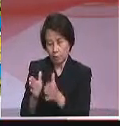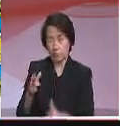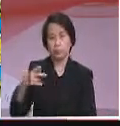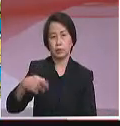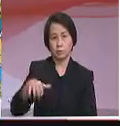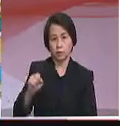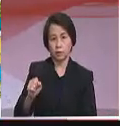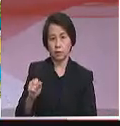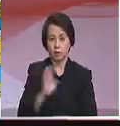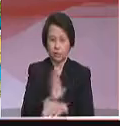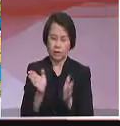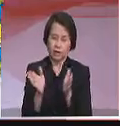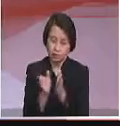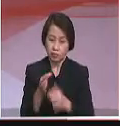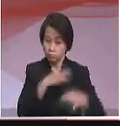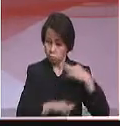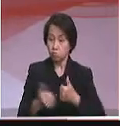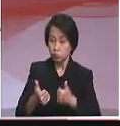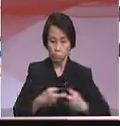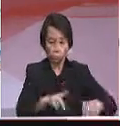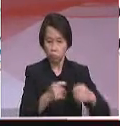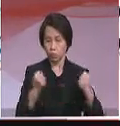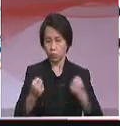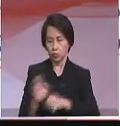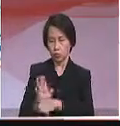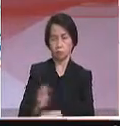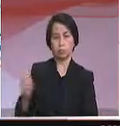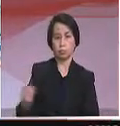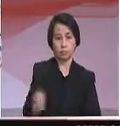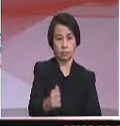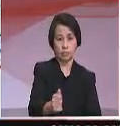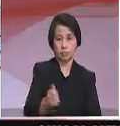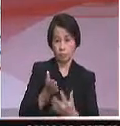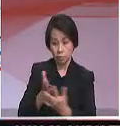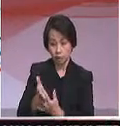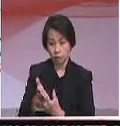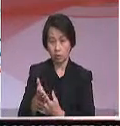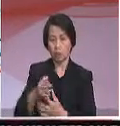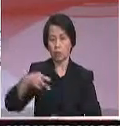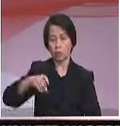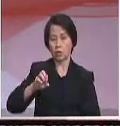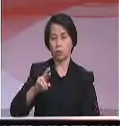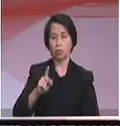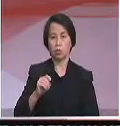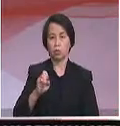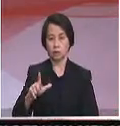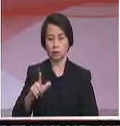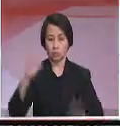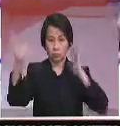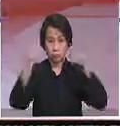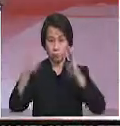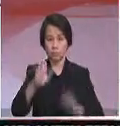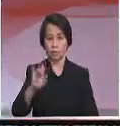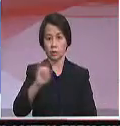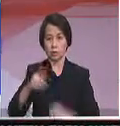sederhana serta mikro memanfaatkan peluang untuk memperkukuh perniagaan masing-masing melalui portal Malaysia BIS. Portal itu